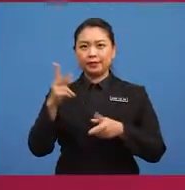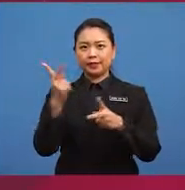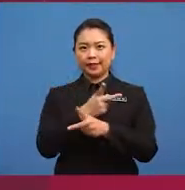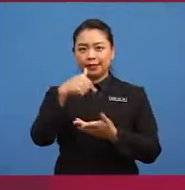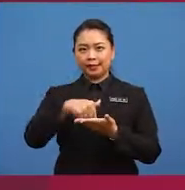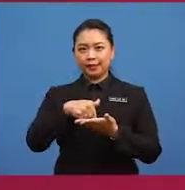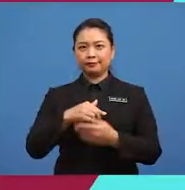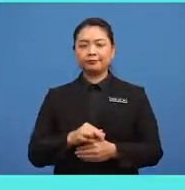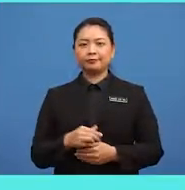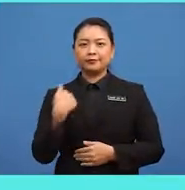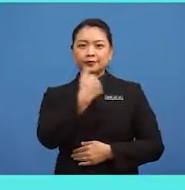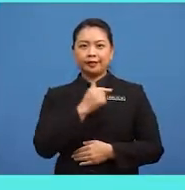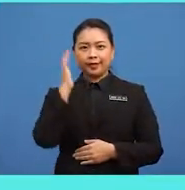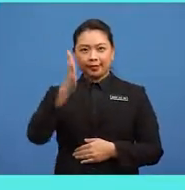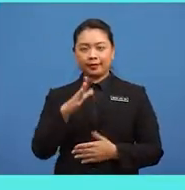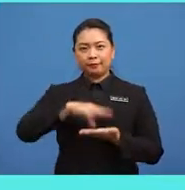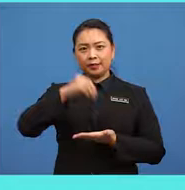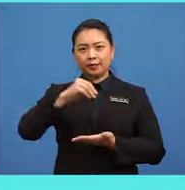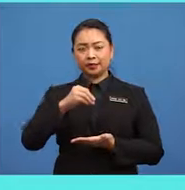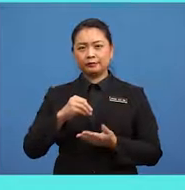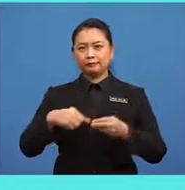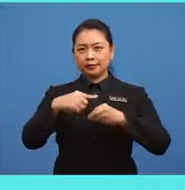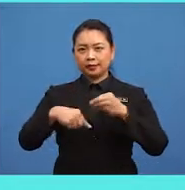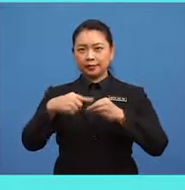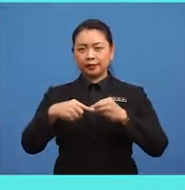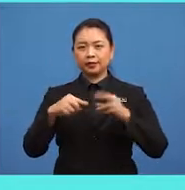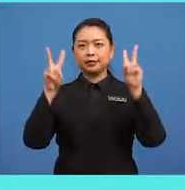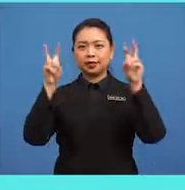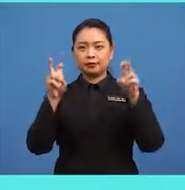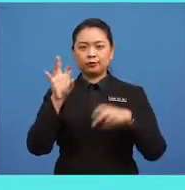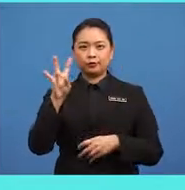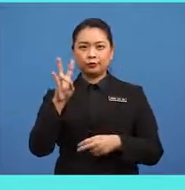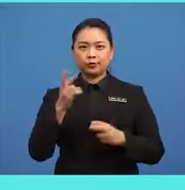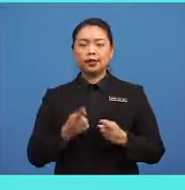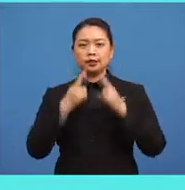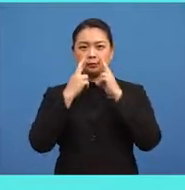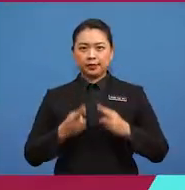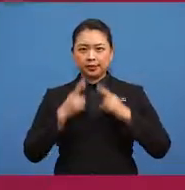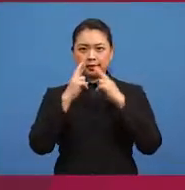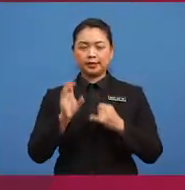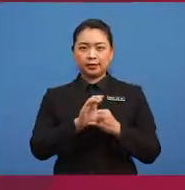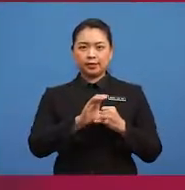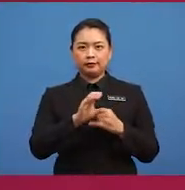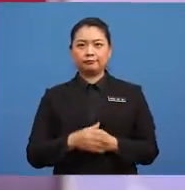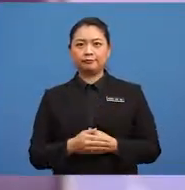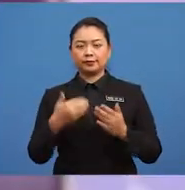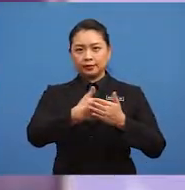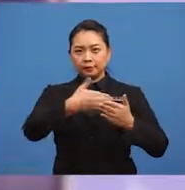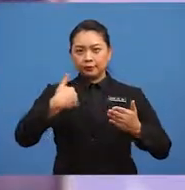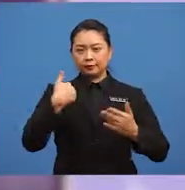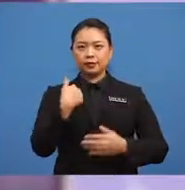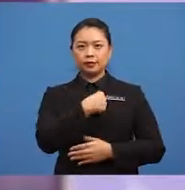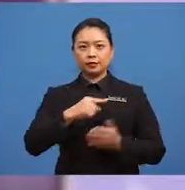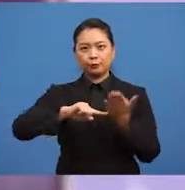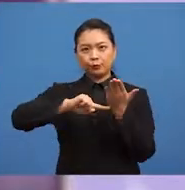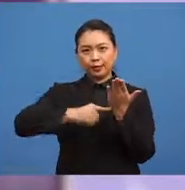ini, kita akan belajar berkenaan dengan tajuk respirasi sel. Sebelum kita mulakan